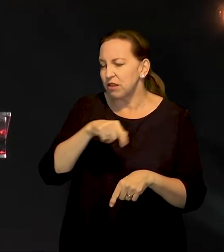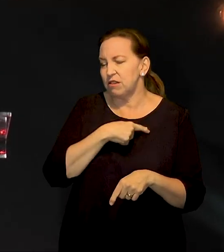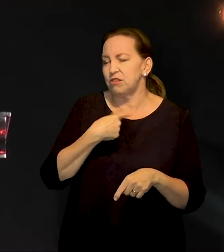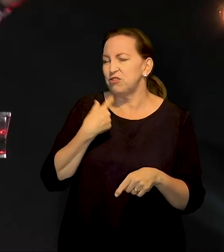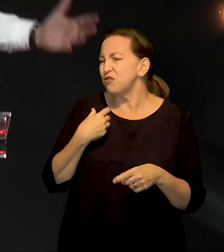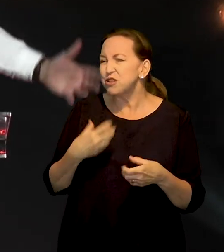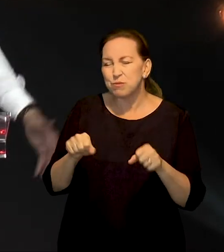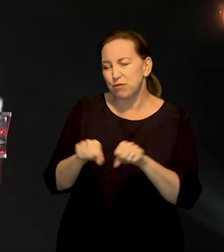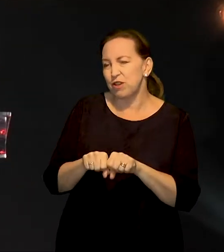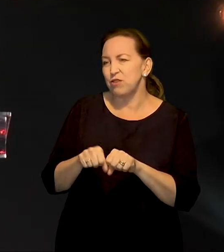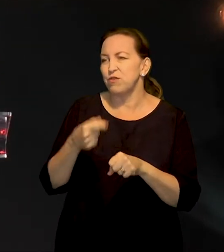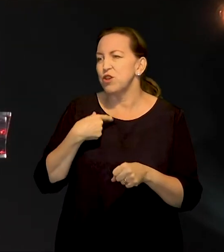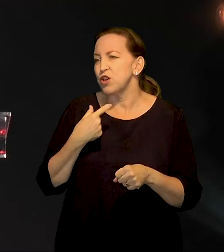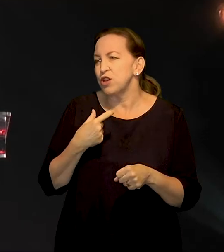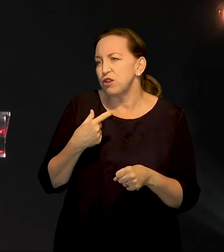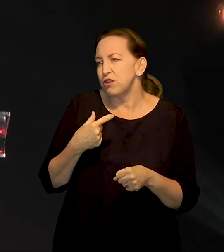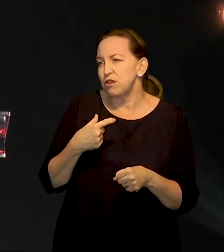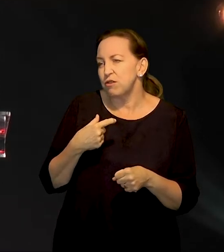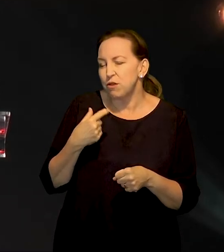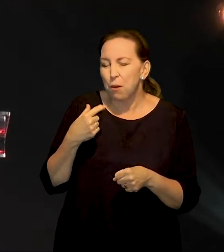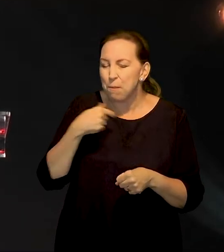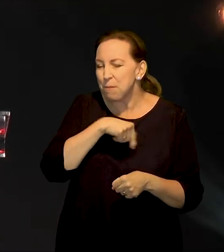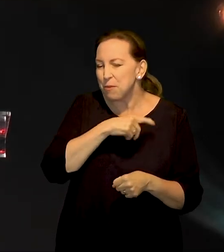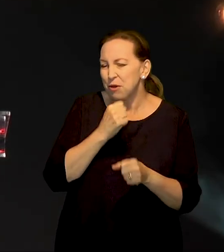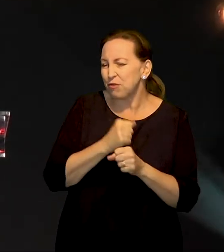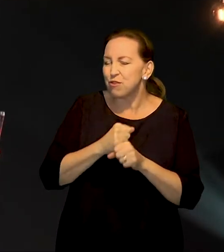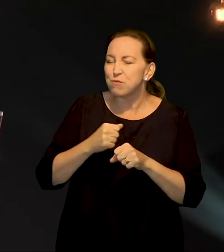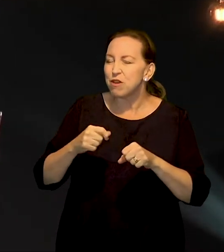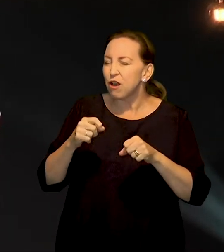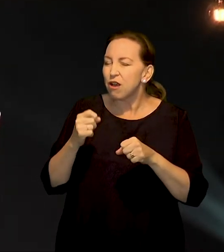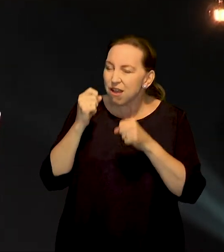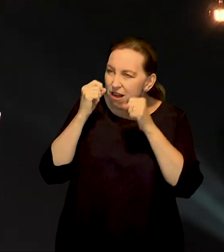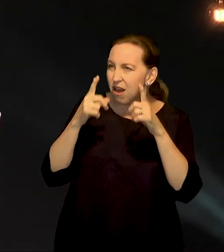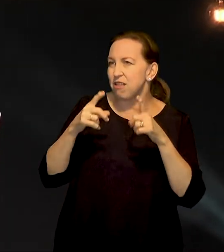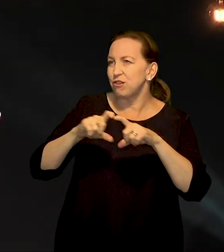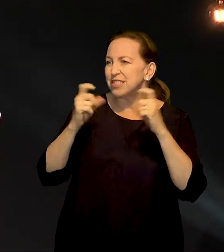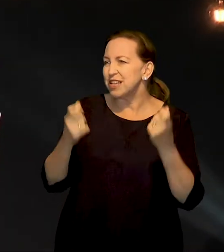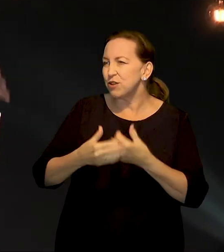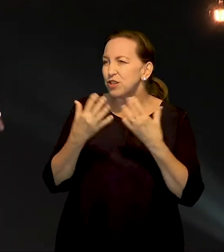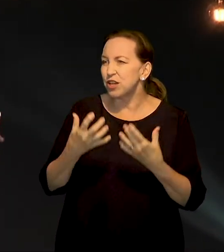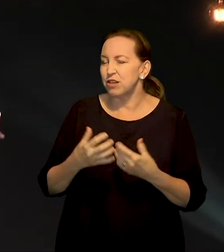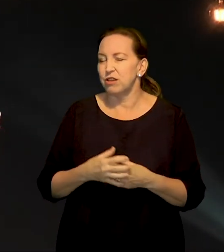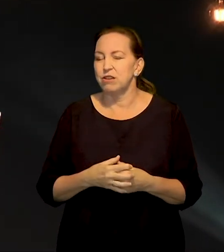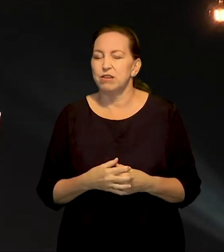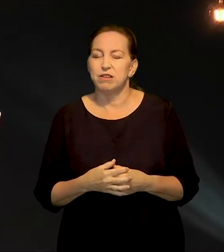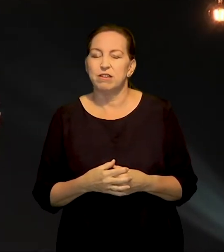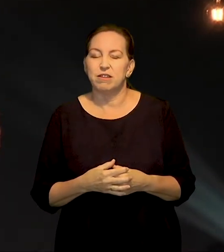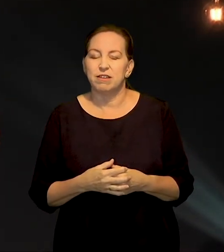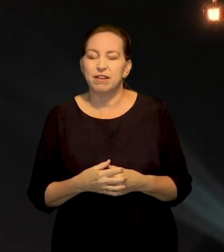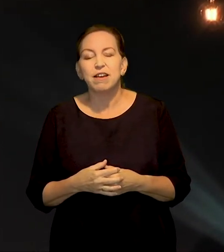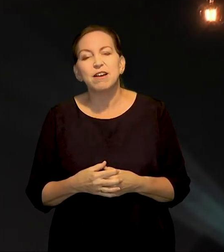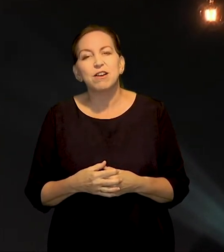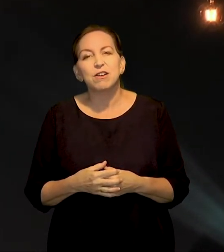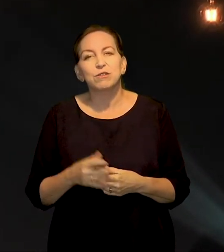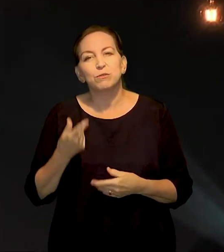dziadek zapłacił mu tyle samo, ile jego siostrze. Co za